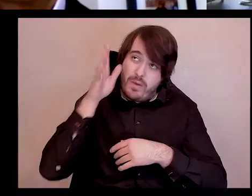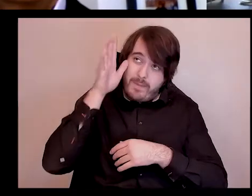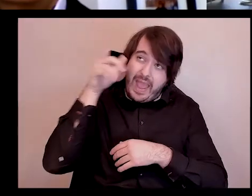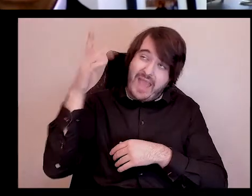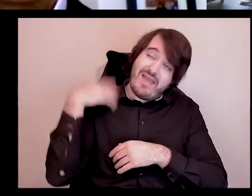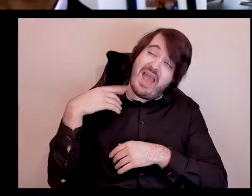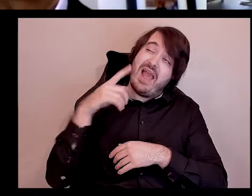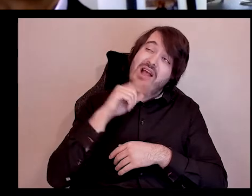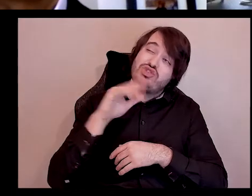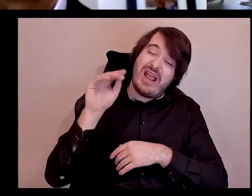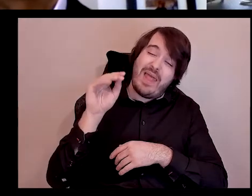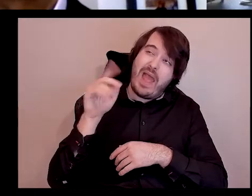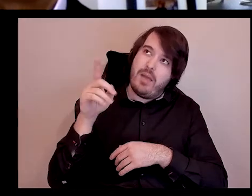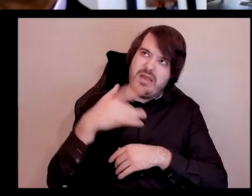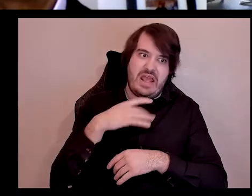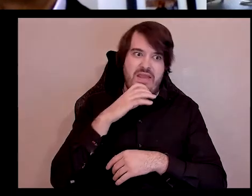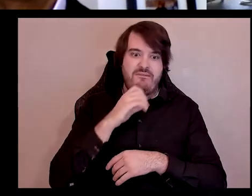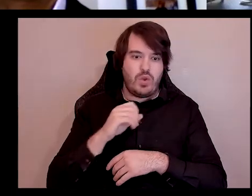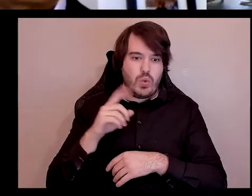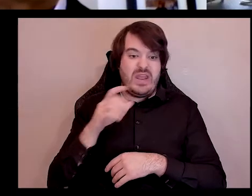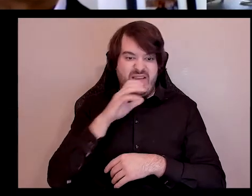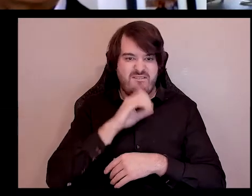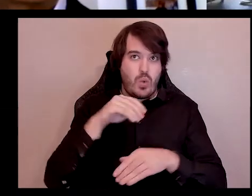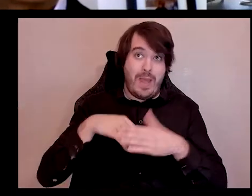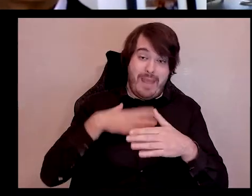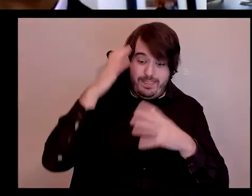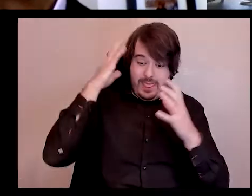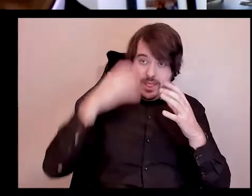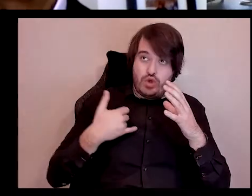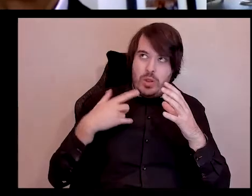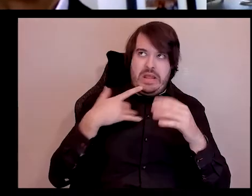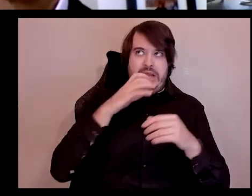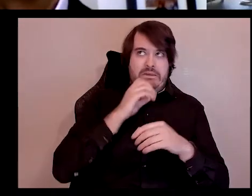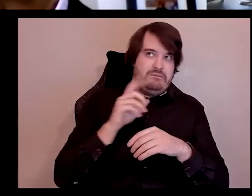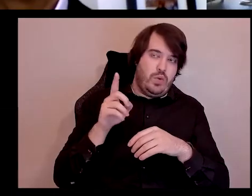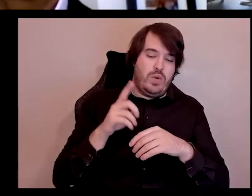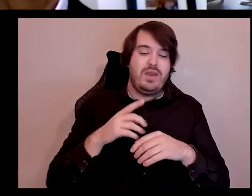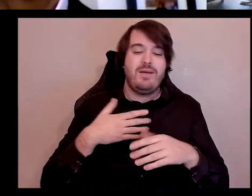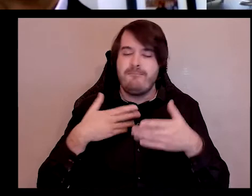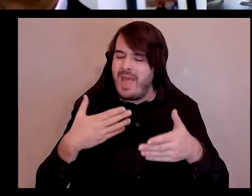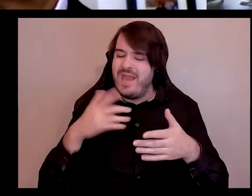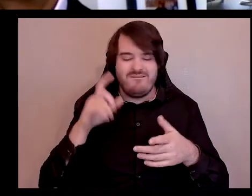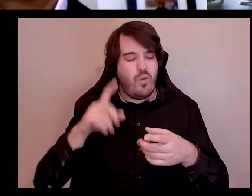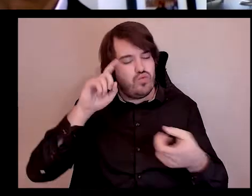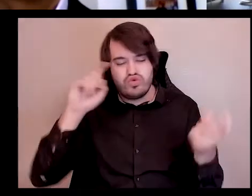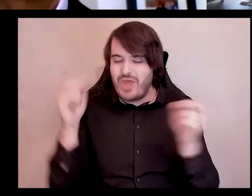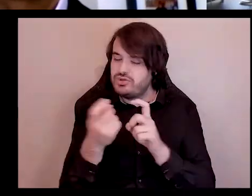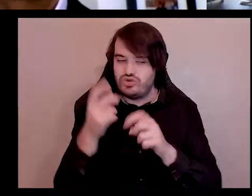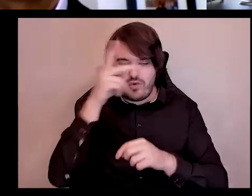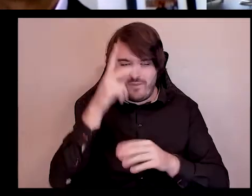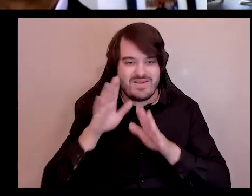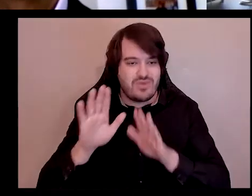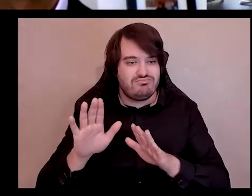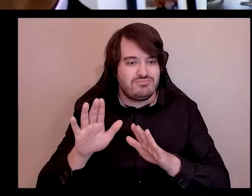des gens qui étaient en fin de carrière et un produit relativement périmé. Et j'ai été un petit bonhomme dans ma vie. J'ai déjà regardé mon père qui avait 50